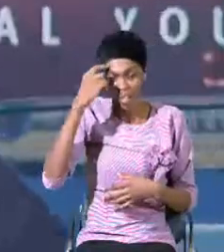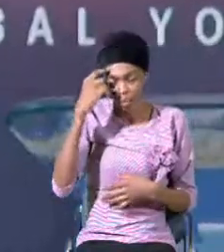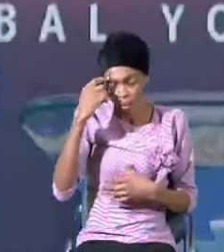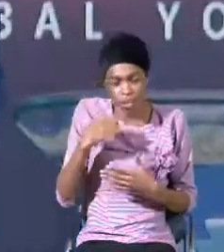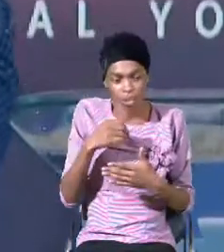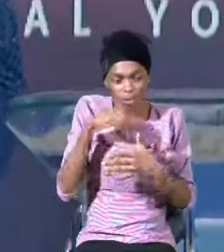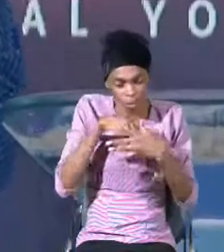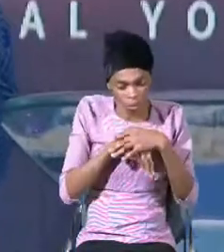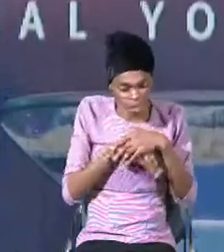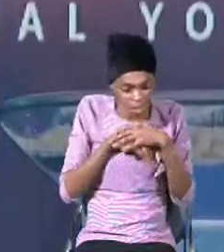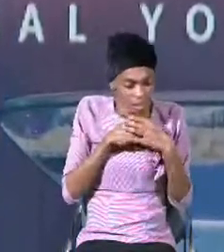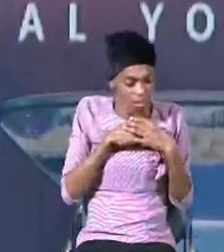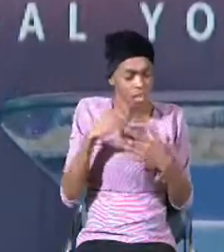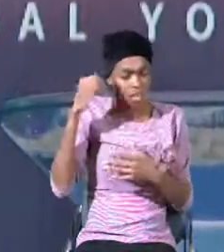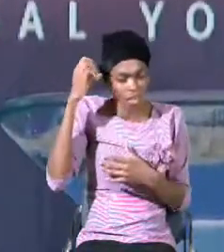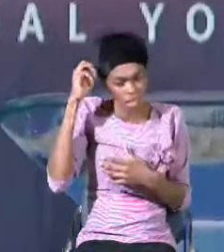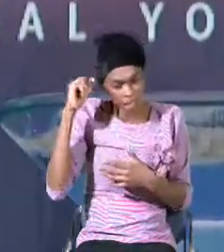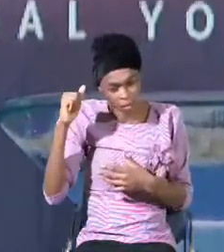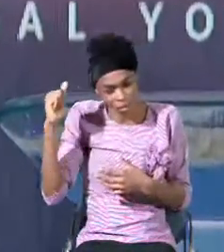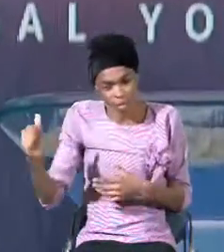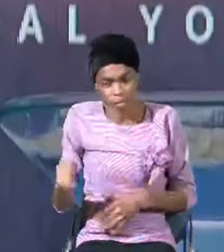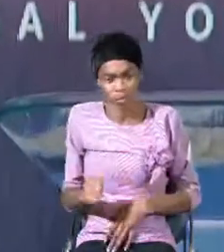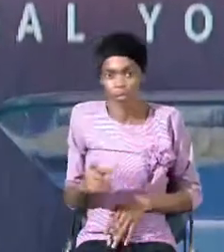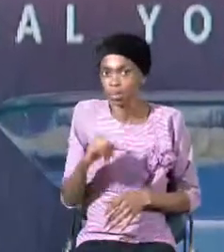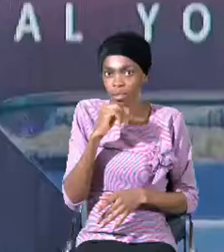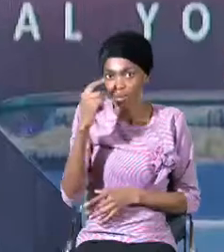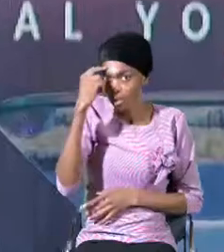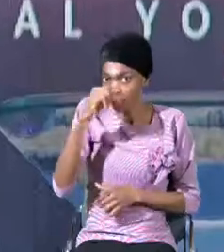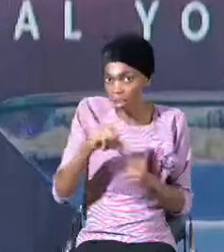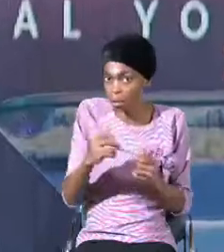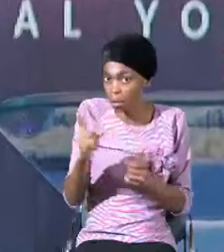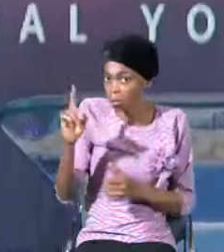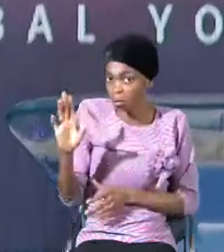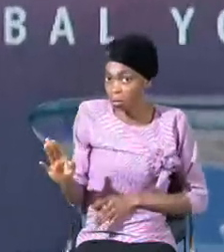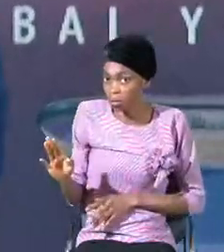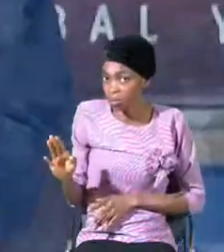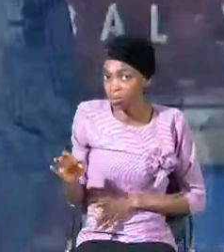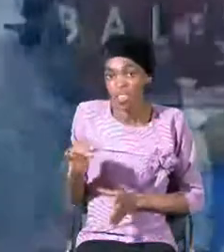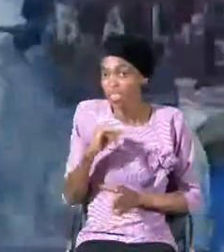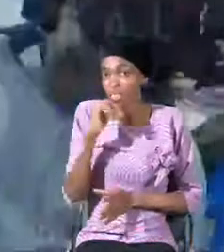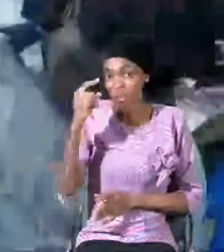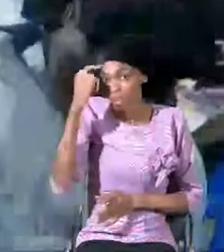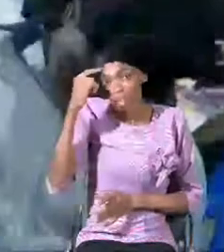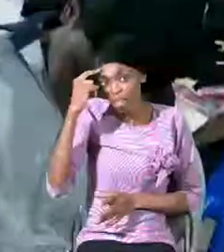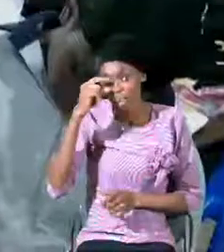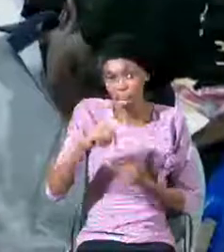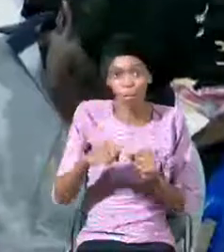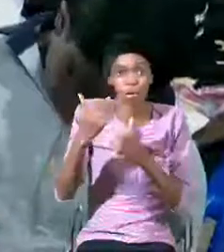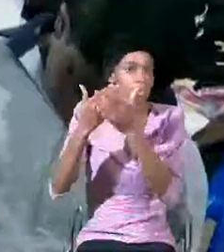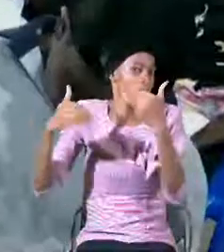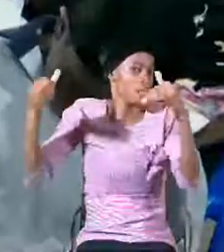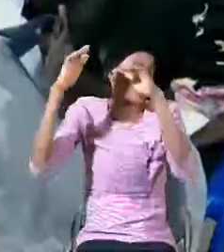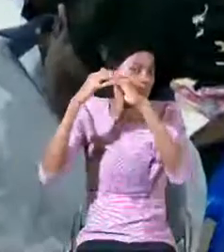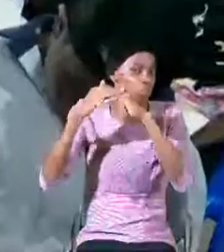et il raisonnait en lui-même. Maintenant, il n'a pas pensé à Dieu, il n'a pas pensé au